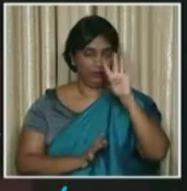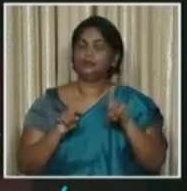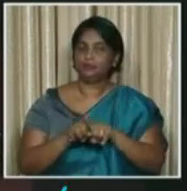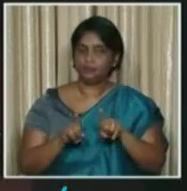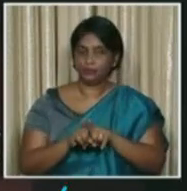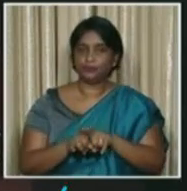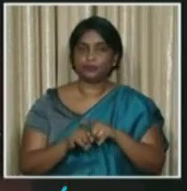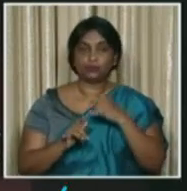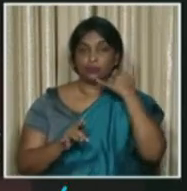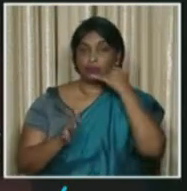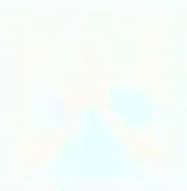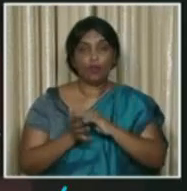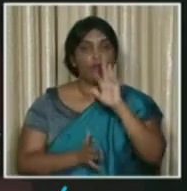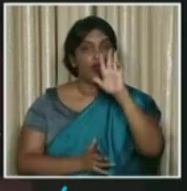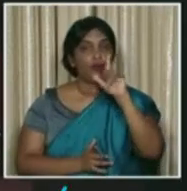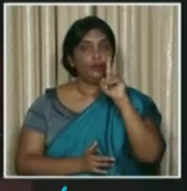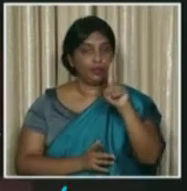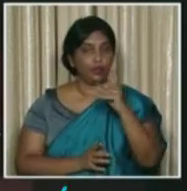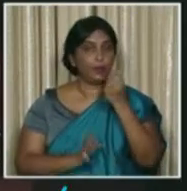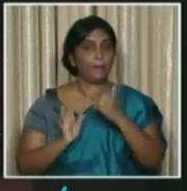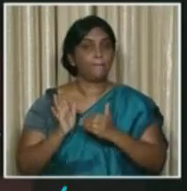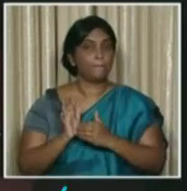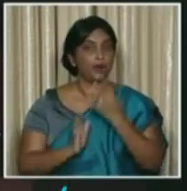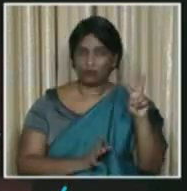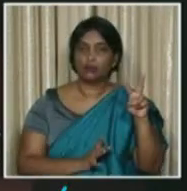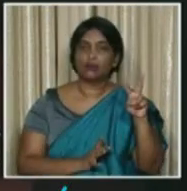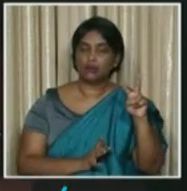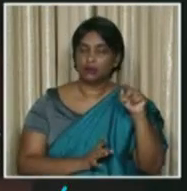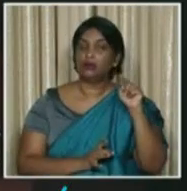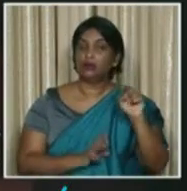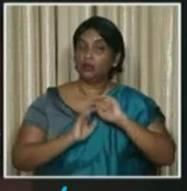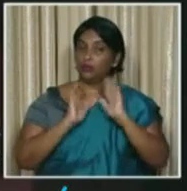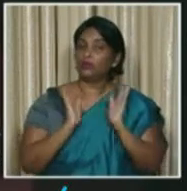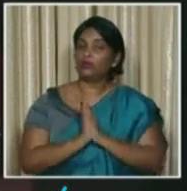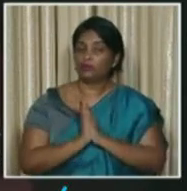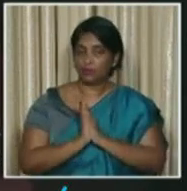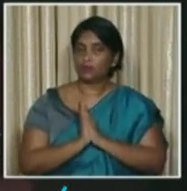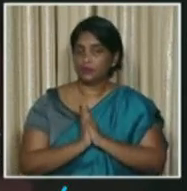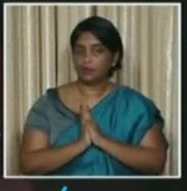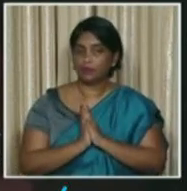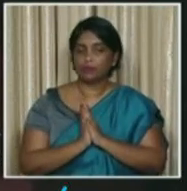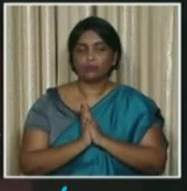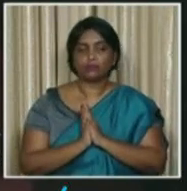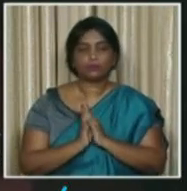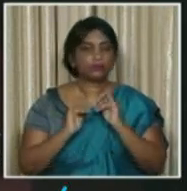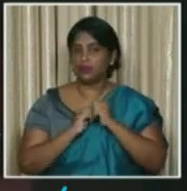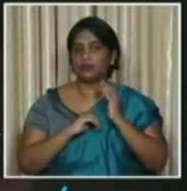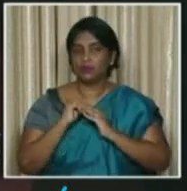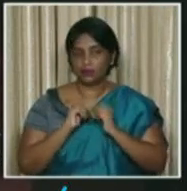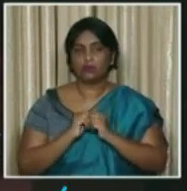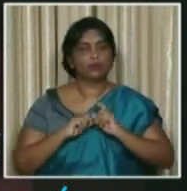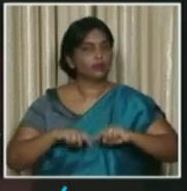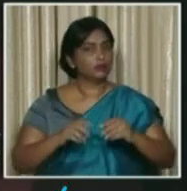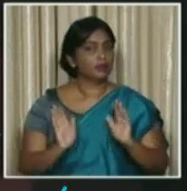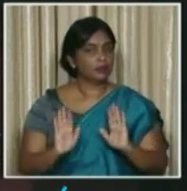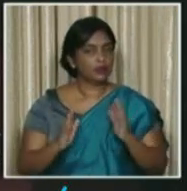සහ ස්මාර්ට් ෆෝන්ස් 91ක් රුපියල් මිලියන 4.2ක් ඒ මුළුමනින්ම ඉතාමත්ම වැරදි ක්‍රියාව ක්‍රියාත්මක